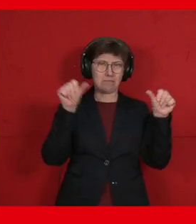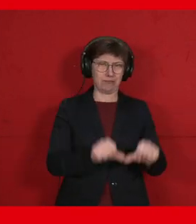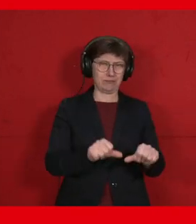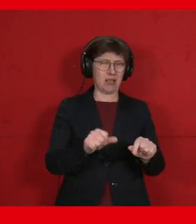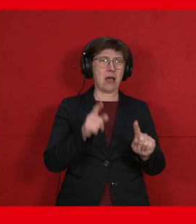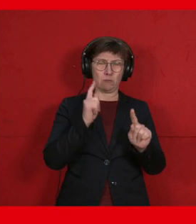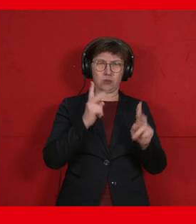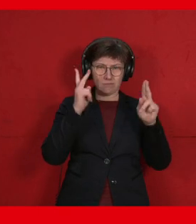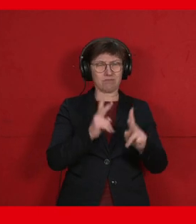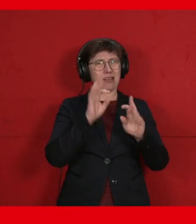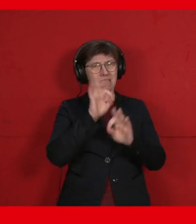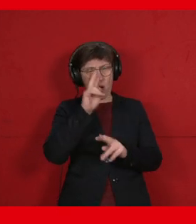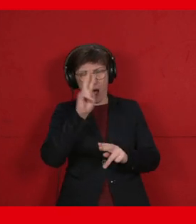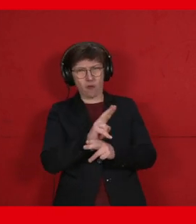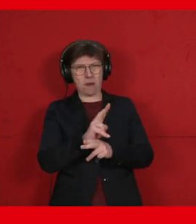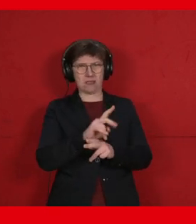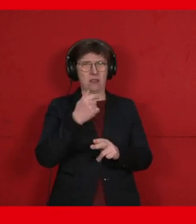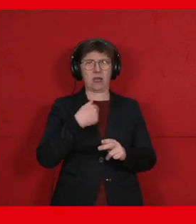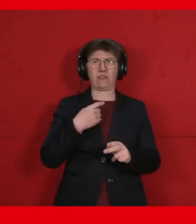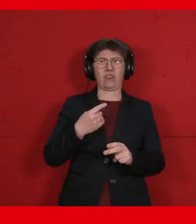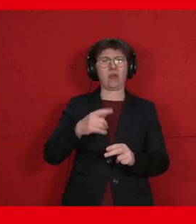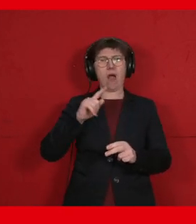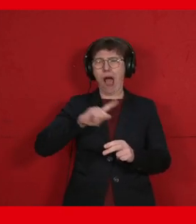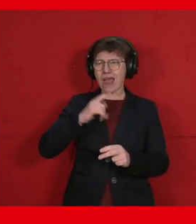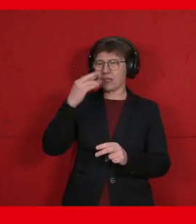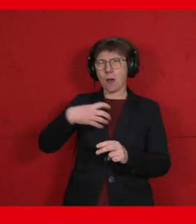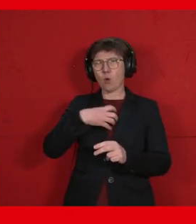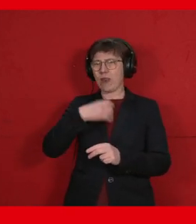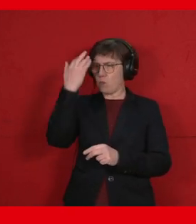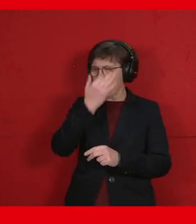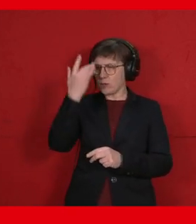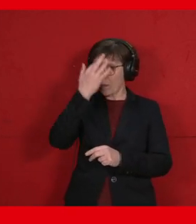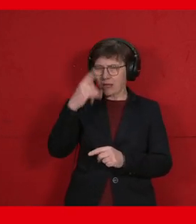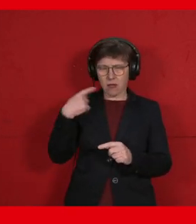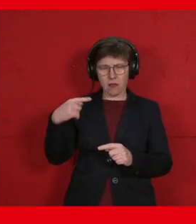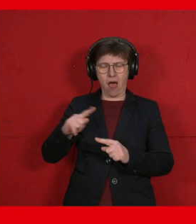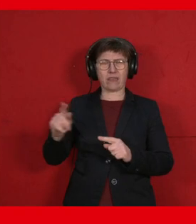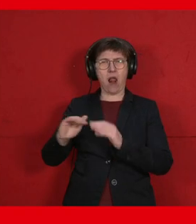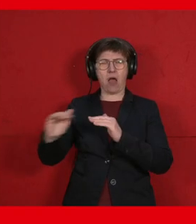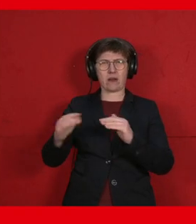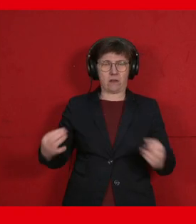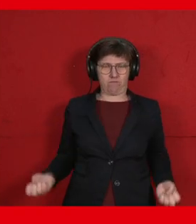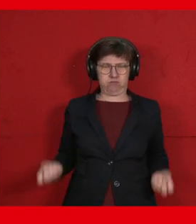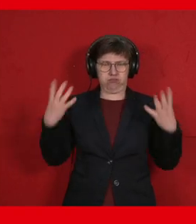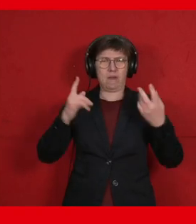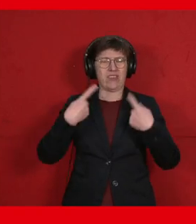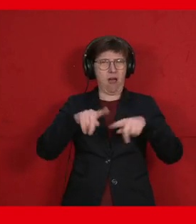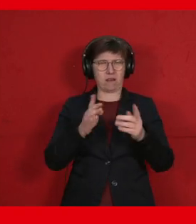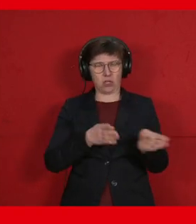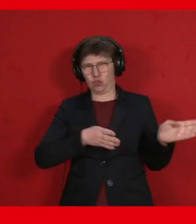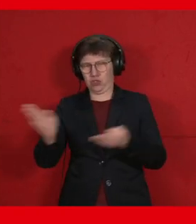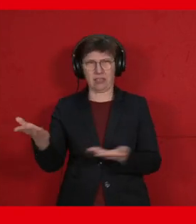müssen wir auch sehr gut darauf achten, dass wir nicht über unsere eigenen Probleme nachdenken und am Ende krachend am Ziel